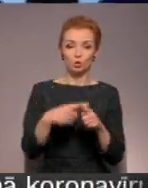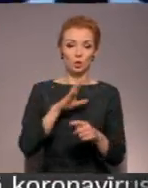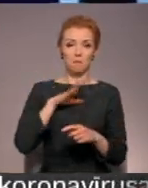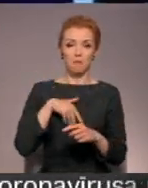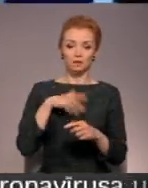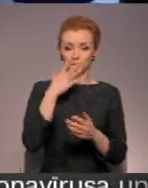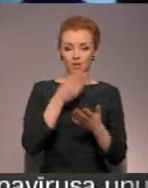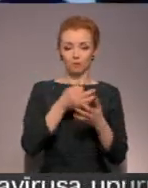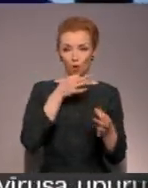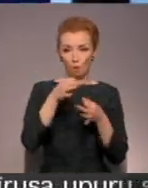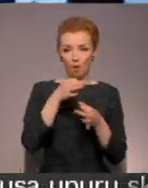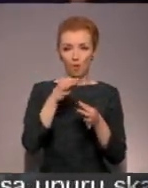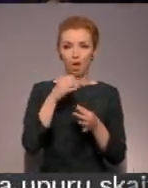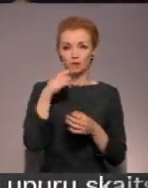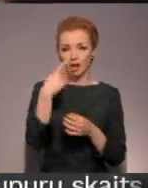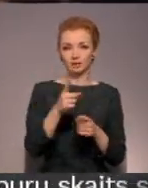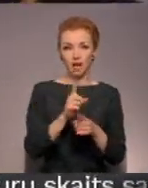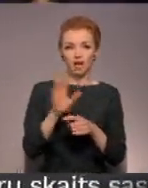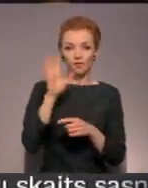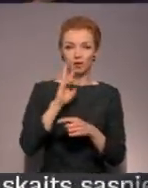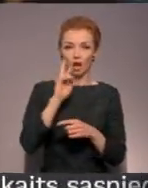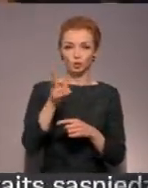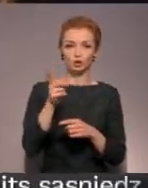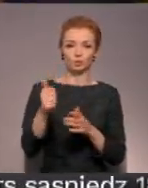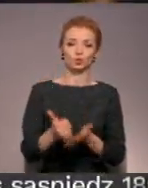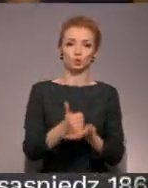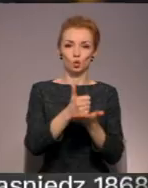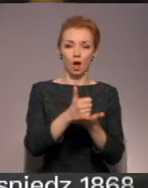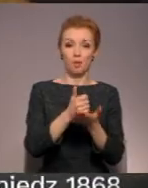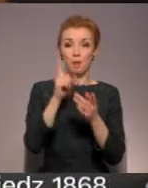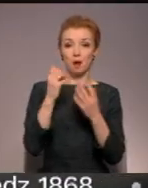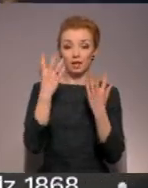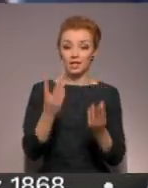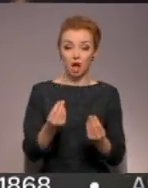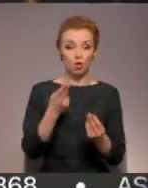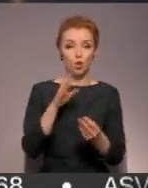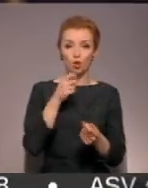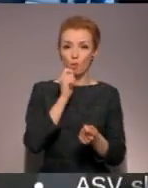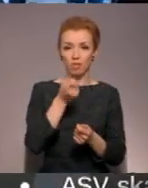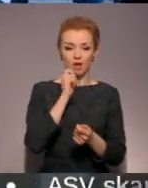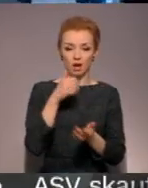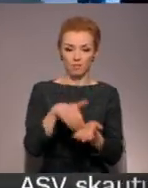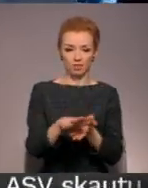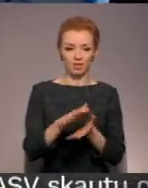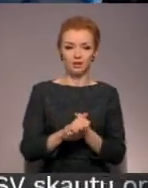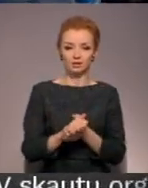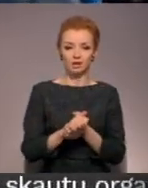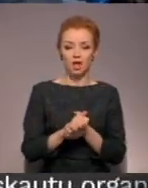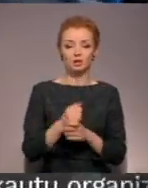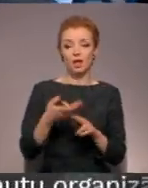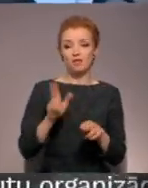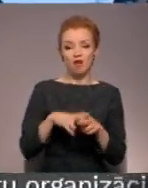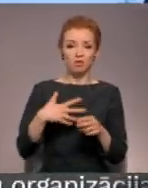tam savus komentārus izteiks arī valsts apsūdzības uzturētāji. Pa dienu viņi no komentāriem atteicās. Tad mēs